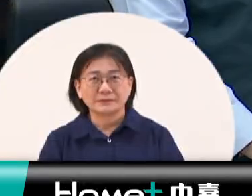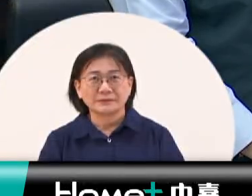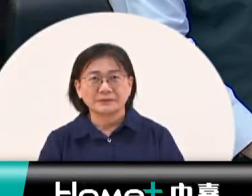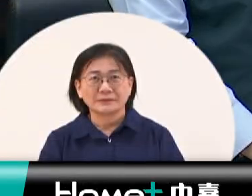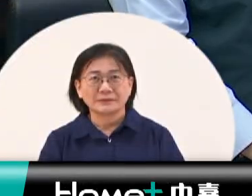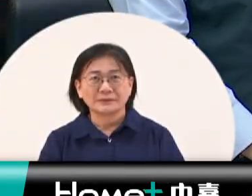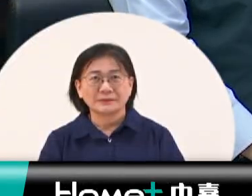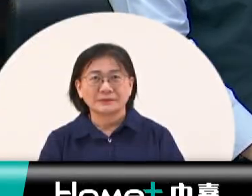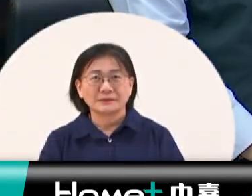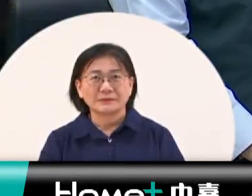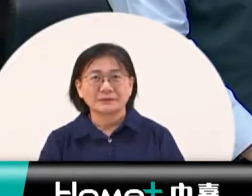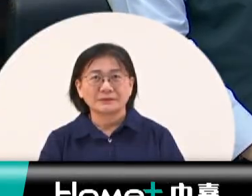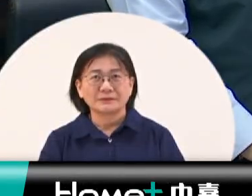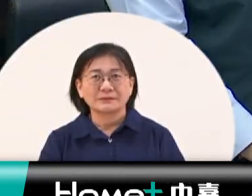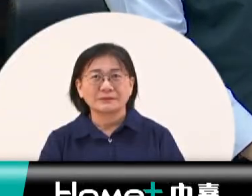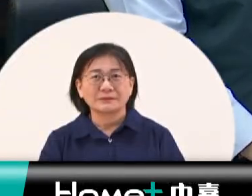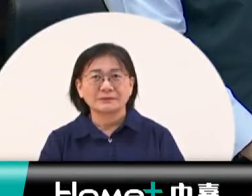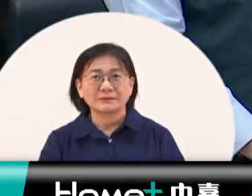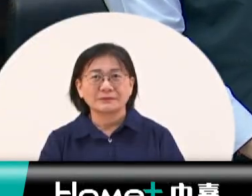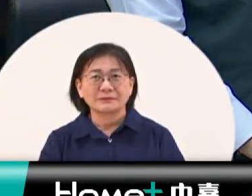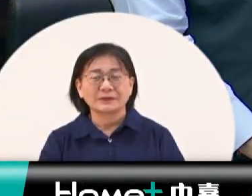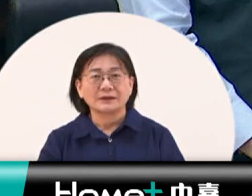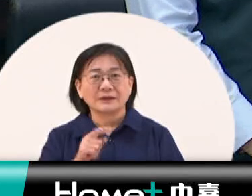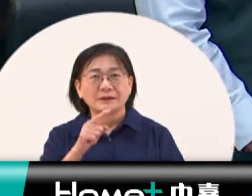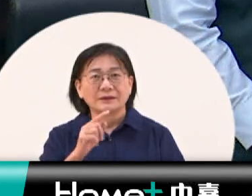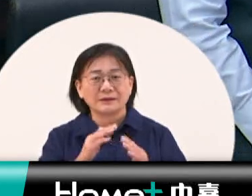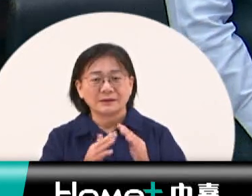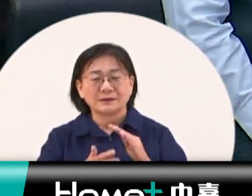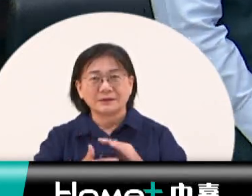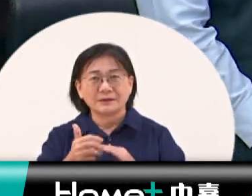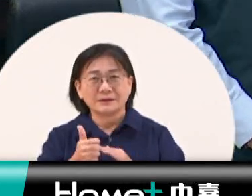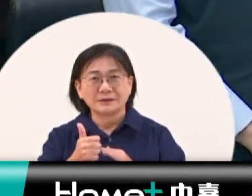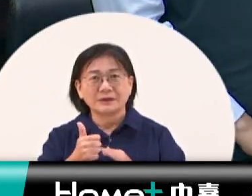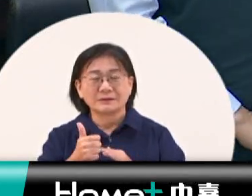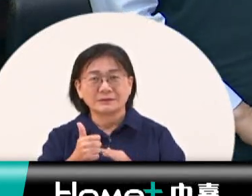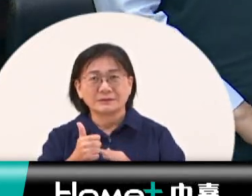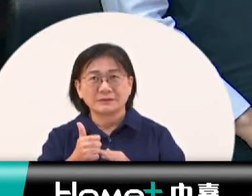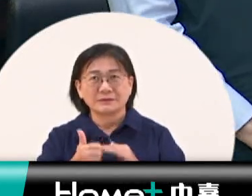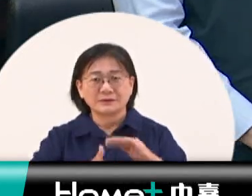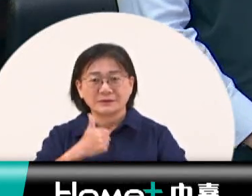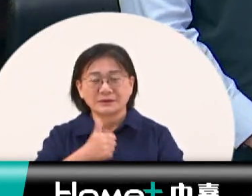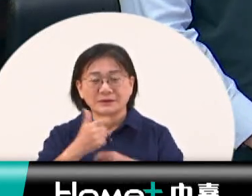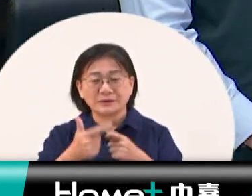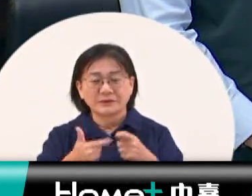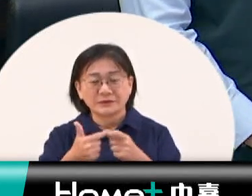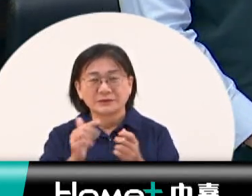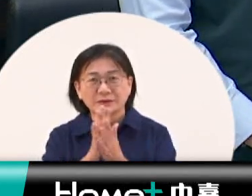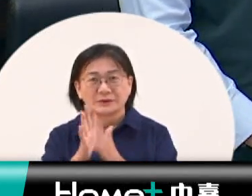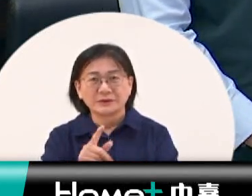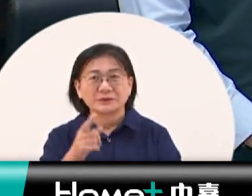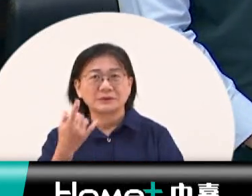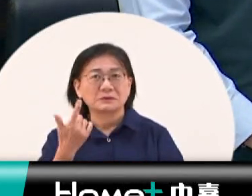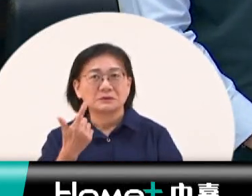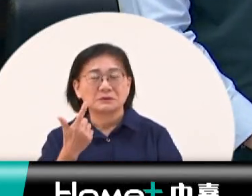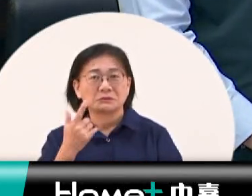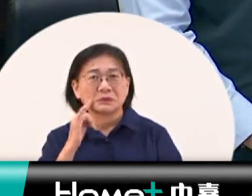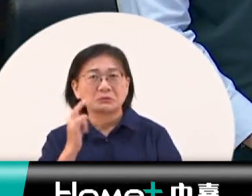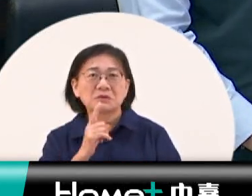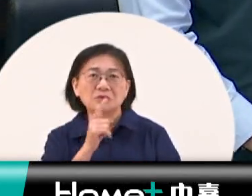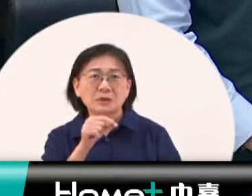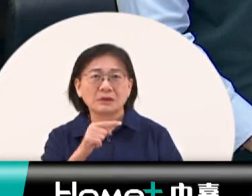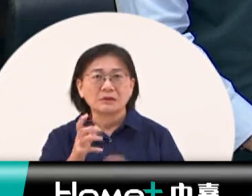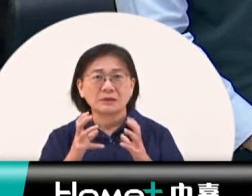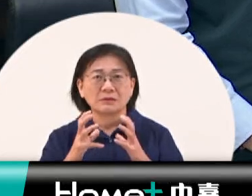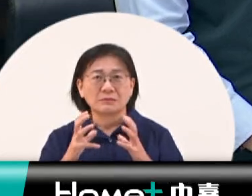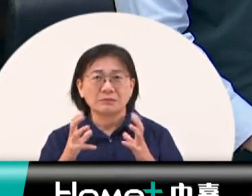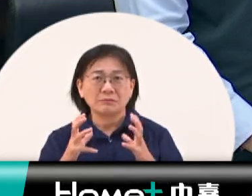认职责啦，所以你当了市长之后，他认不出你。胖了10公斤，现在有减了， 减